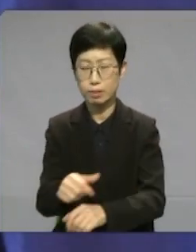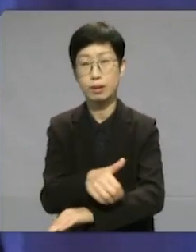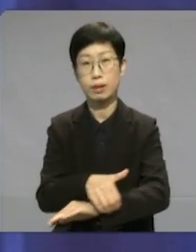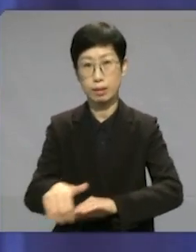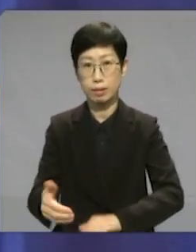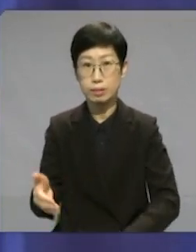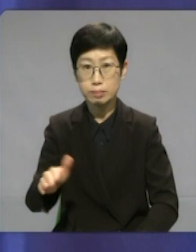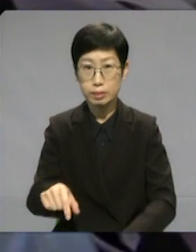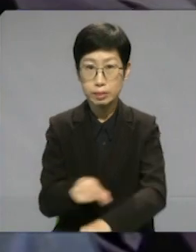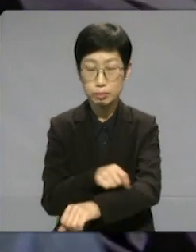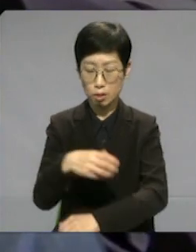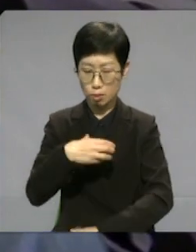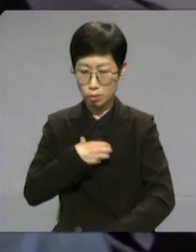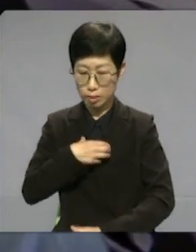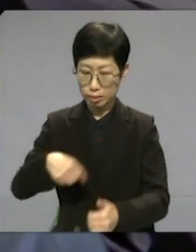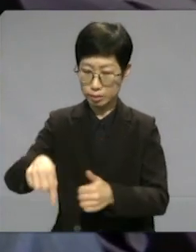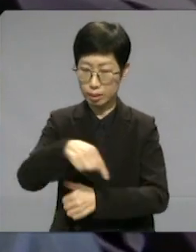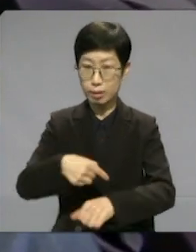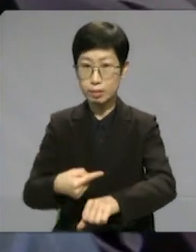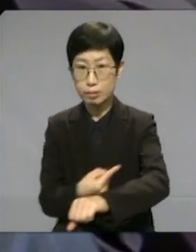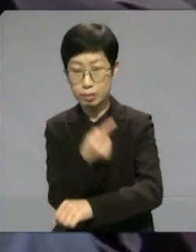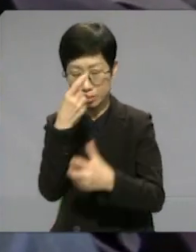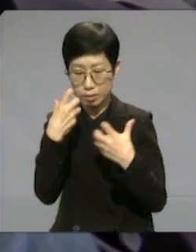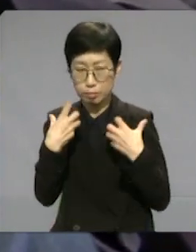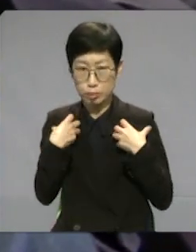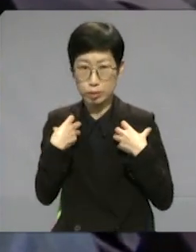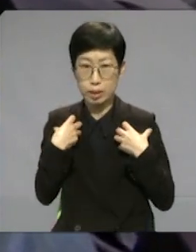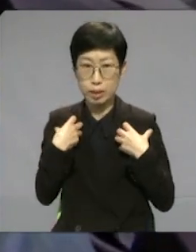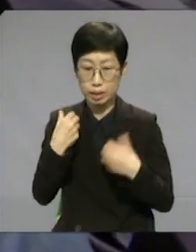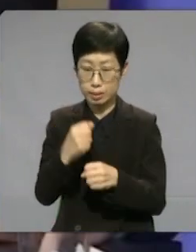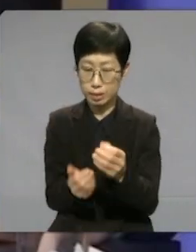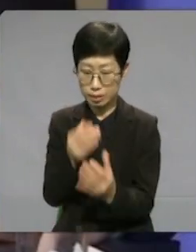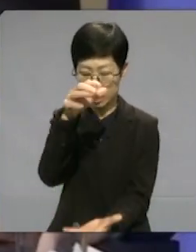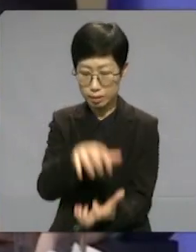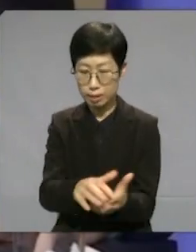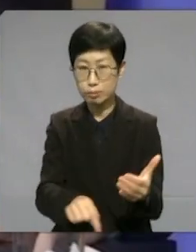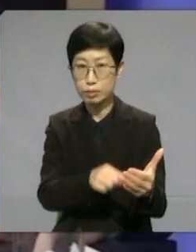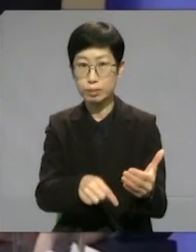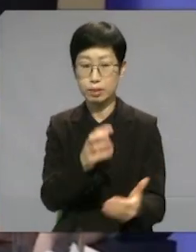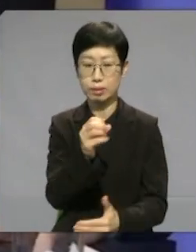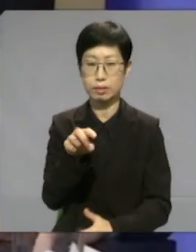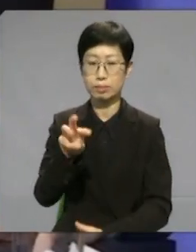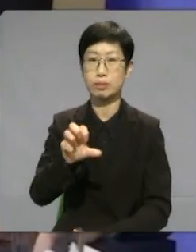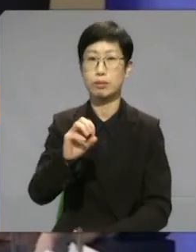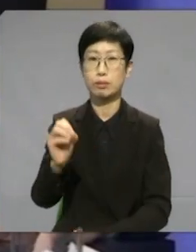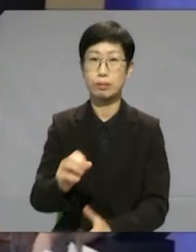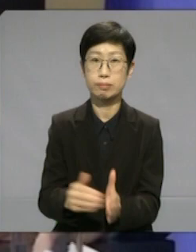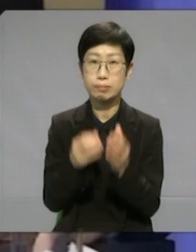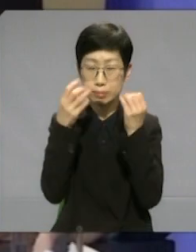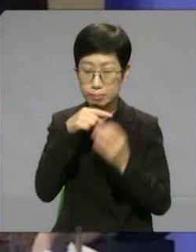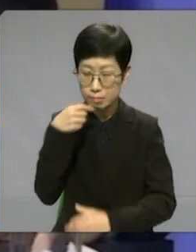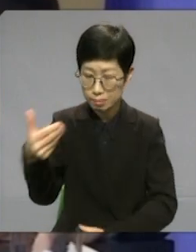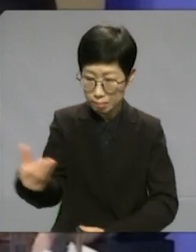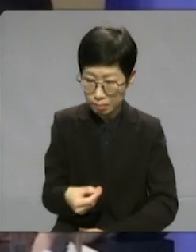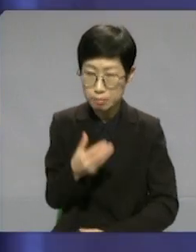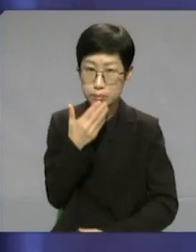다만 특별 위기 상황을 제외하곤 정부가 국내 총생산의 0.35%까지